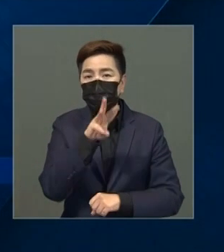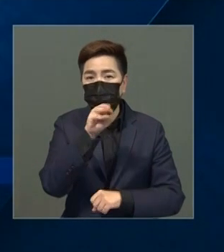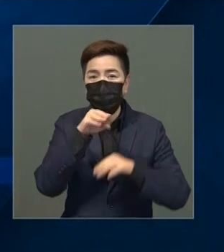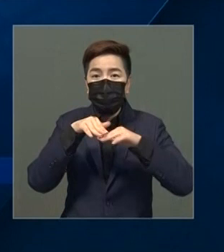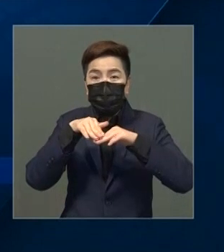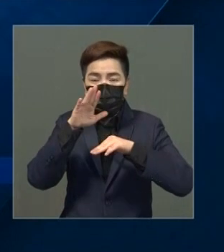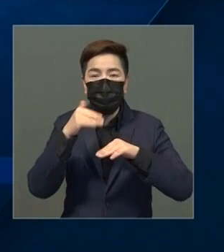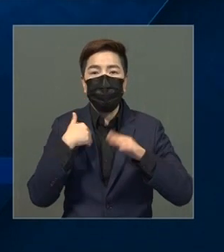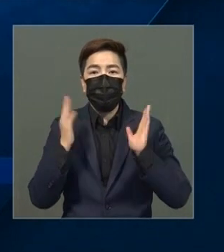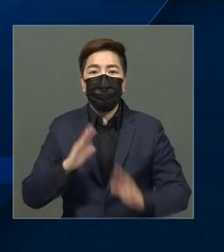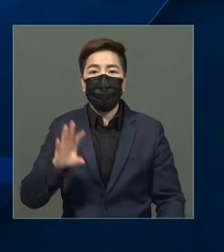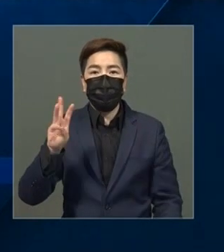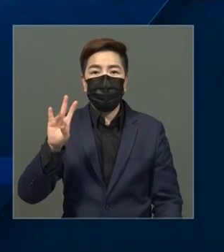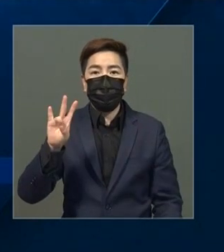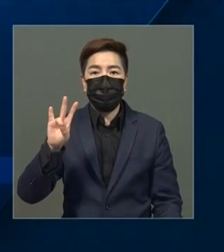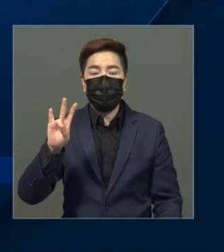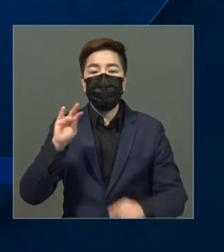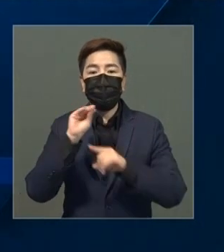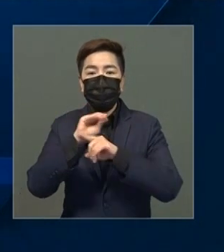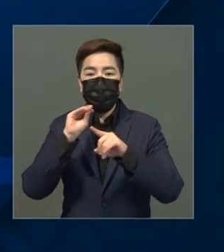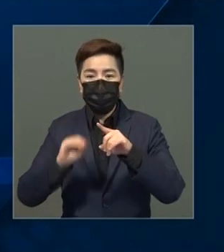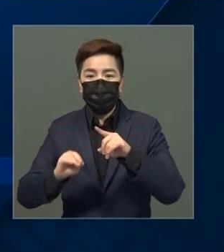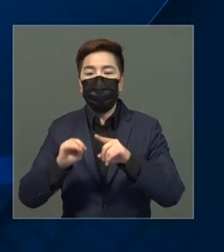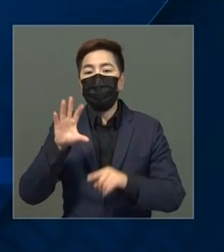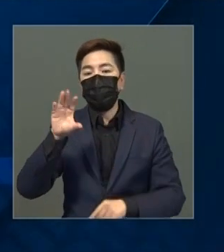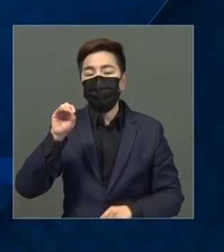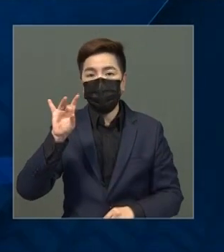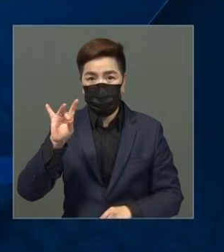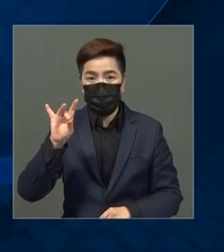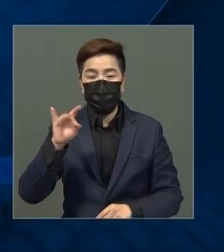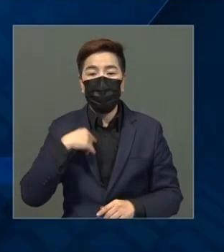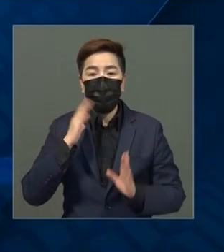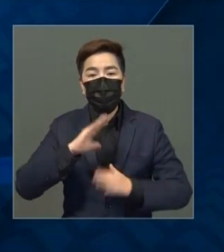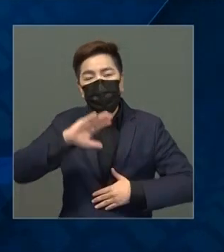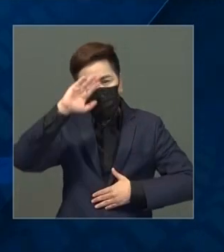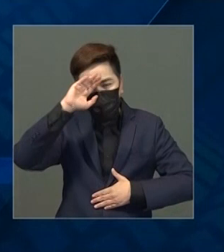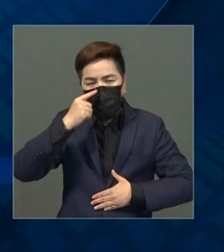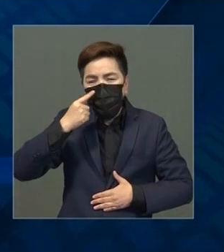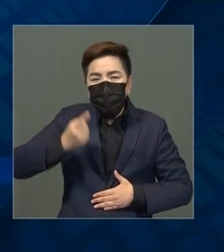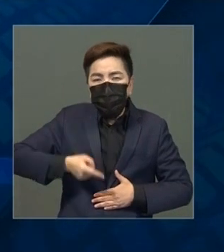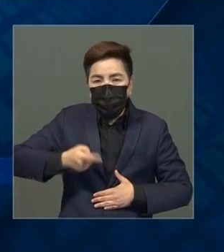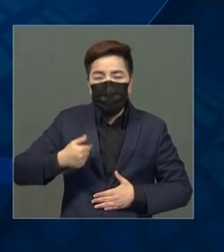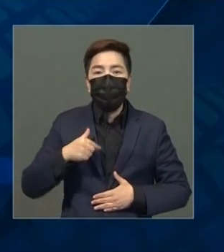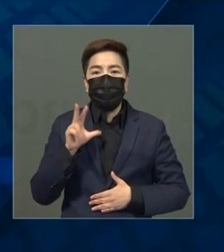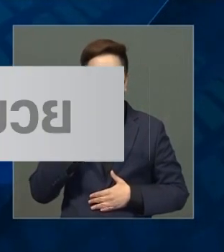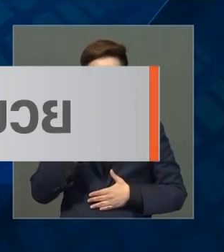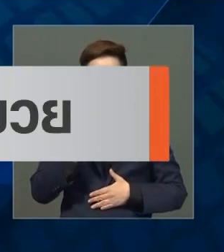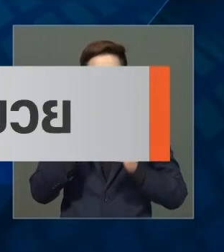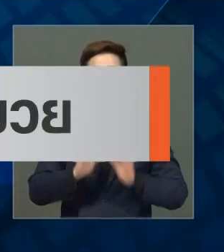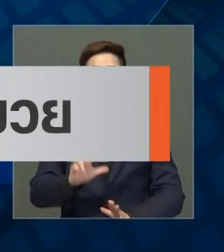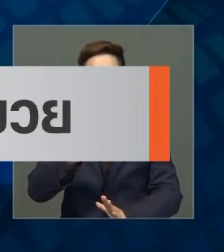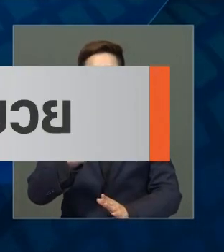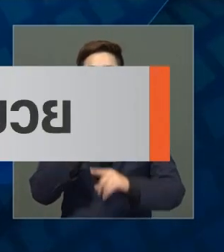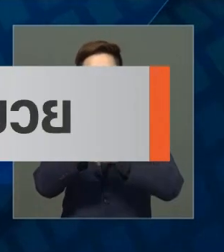ดจากคนในครอบครัวจึงต้องเน้นย้ำการป้องกันตัวเองขั้นสูงสุดทั้งในและนอกบ้านครับสบค.จะแสดง